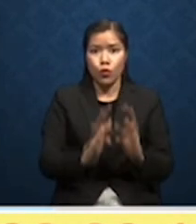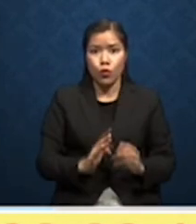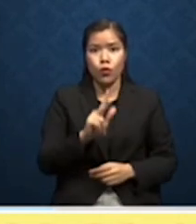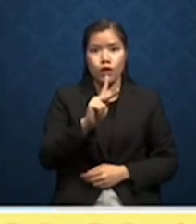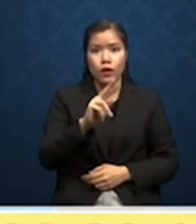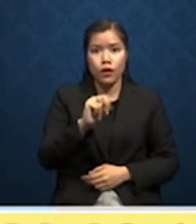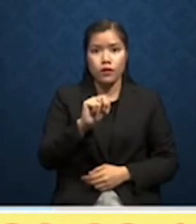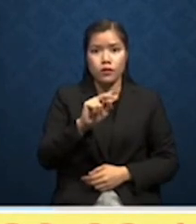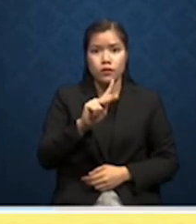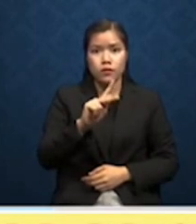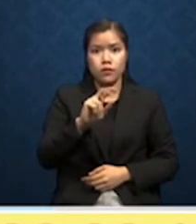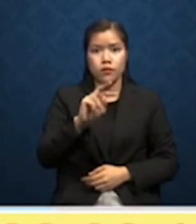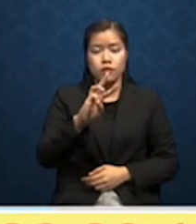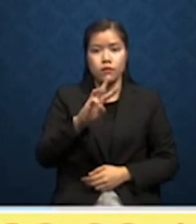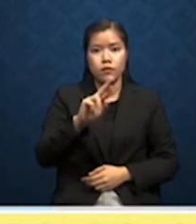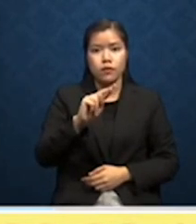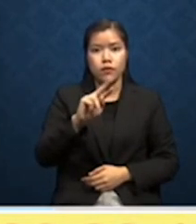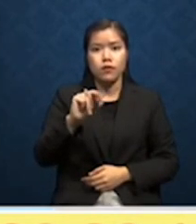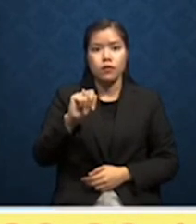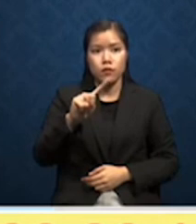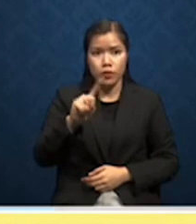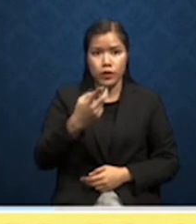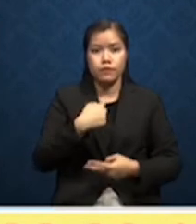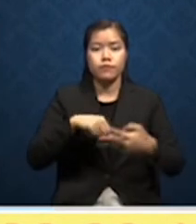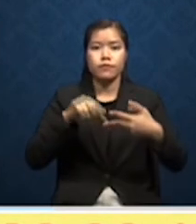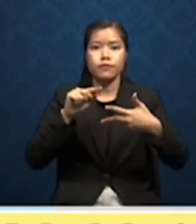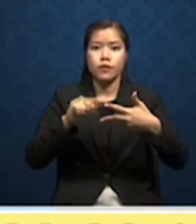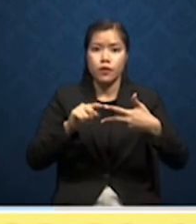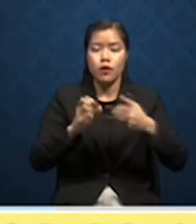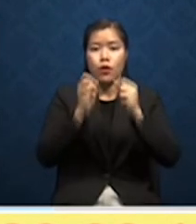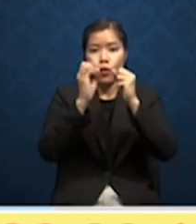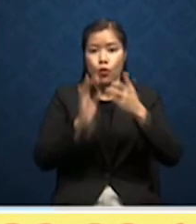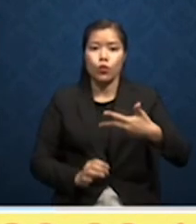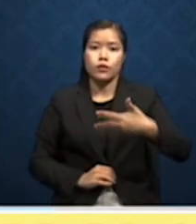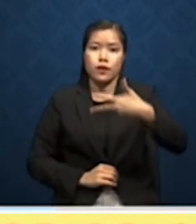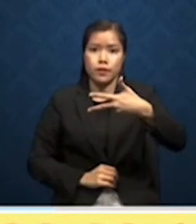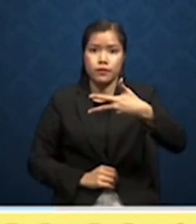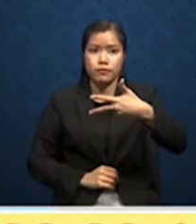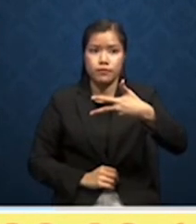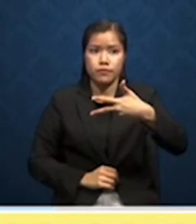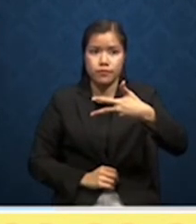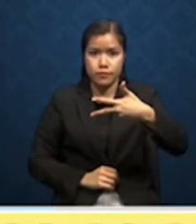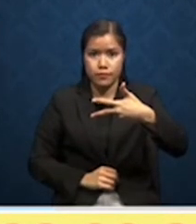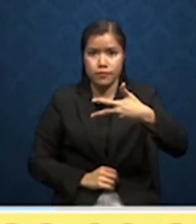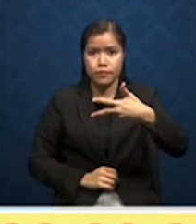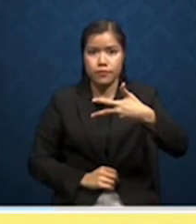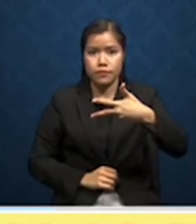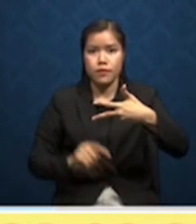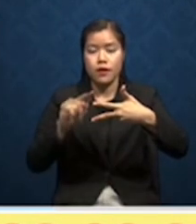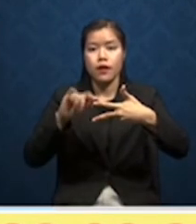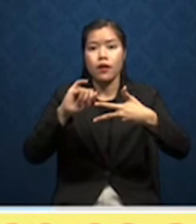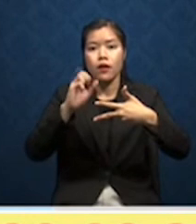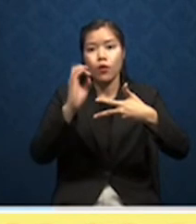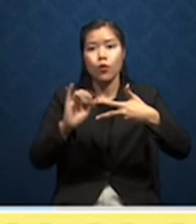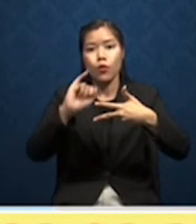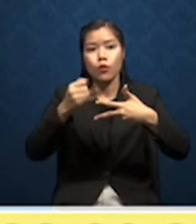งคุณครูสาวน้อยคุณครูพิมพ์ทองสมบัติหรือคุณครูจอยคุณครูสริญญาห